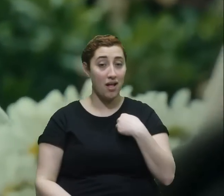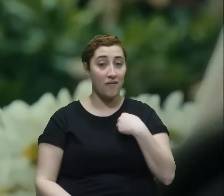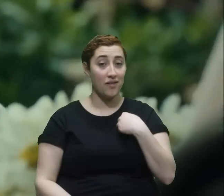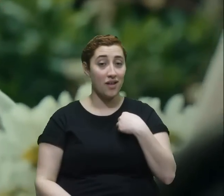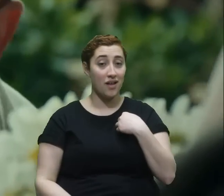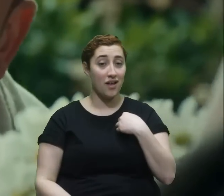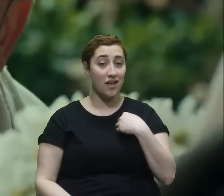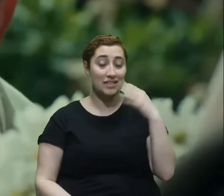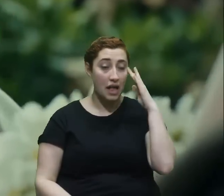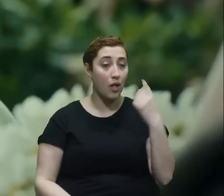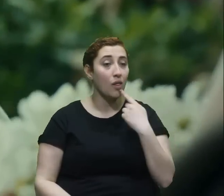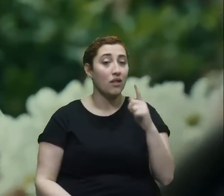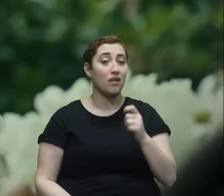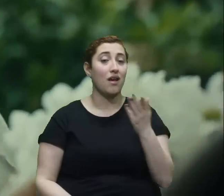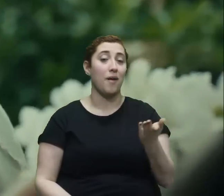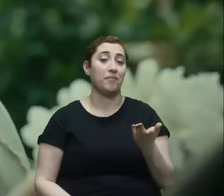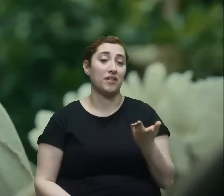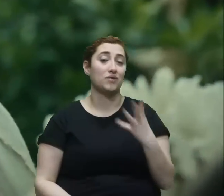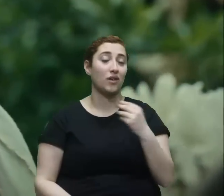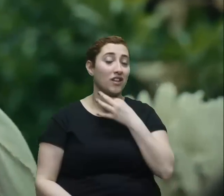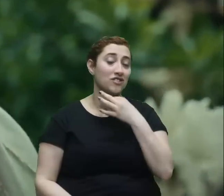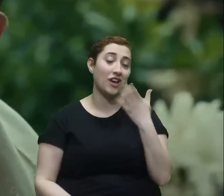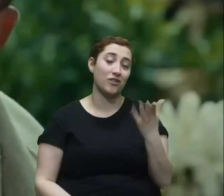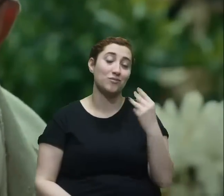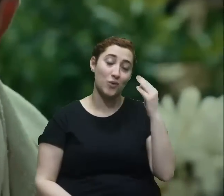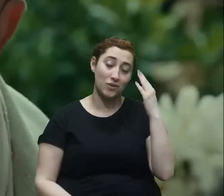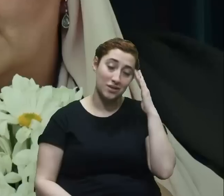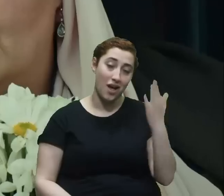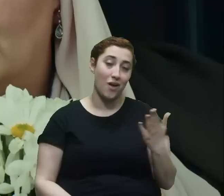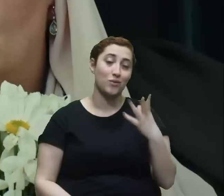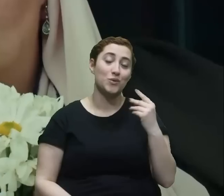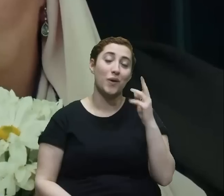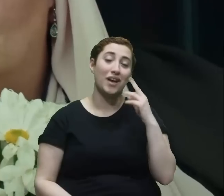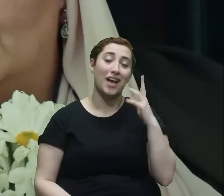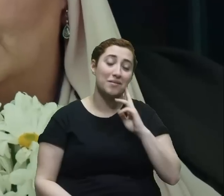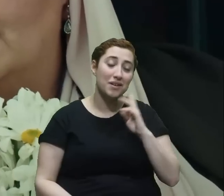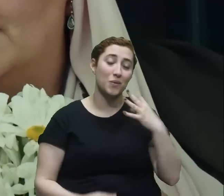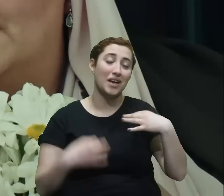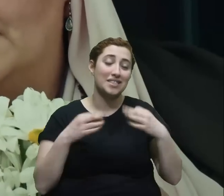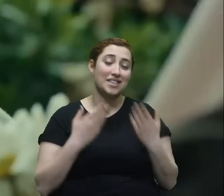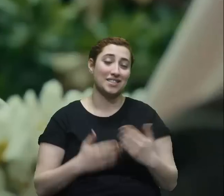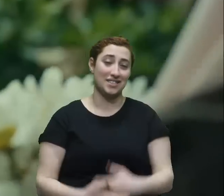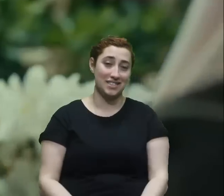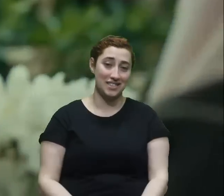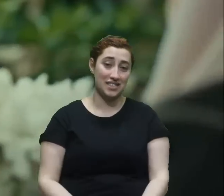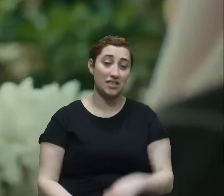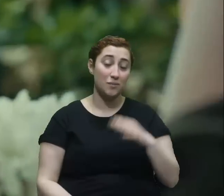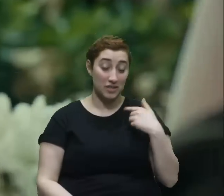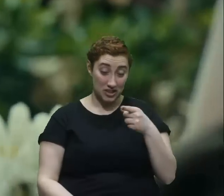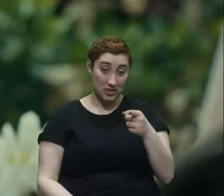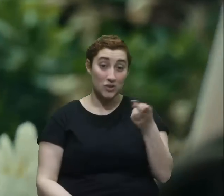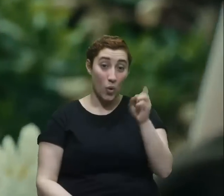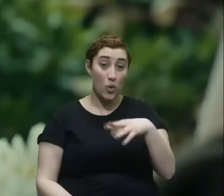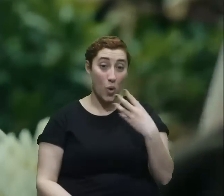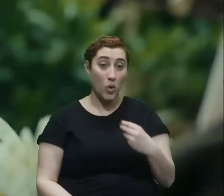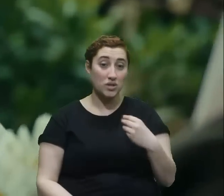bana sağ olun kelimesi çıktı. Çok teşekkür ederim, çok sağ olun. Çok narinsiniz, çok naziksiniz. Artık ölseniz